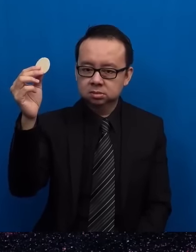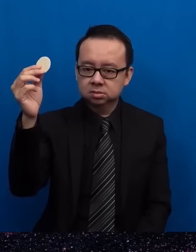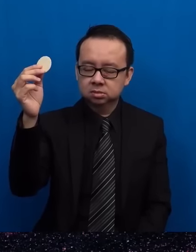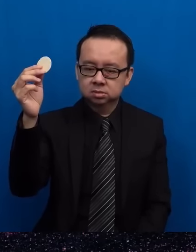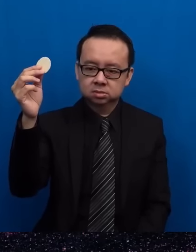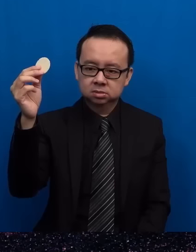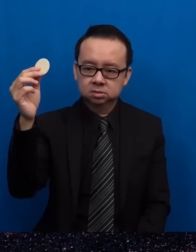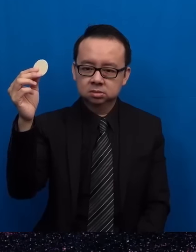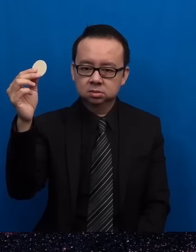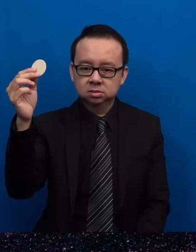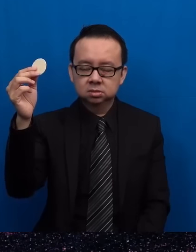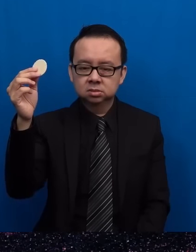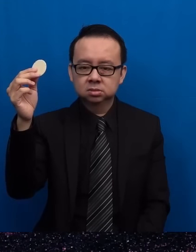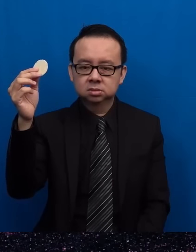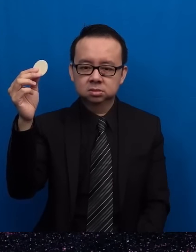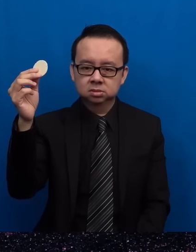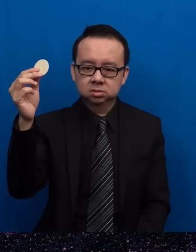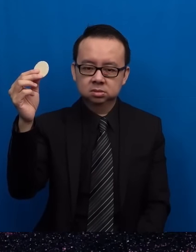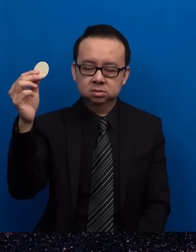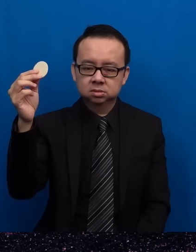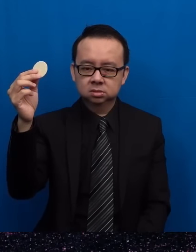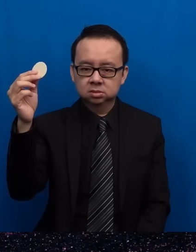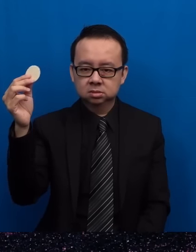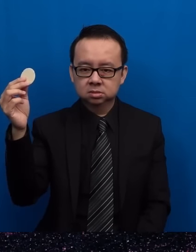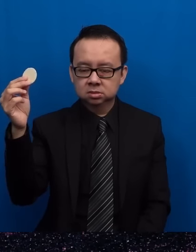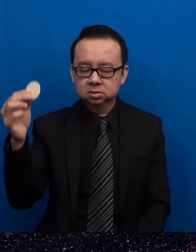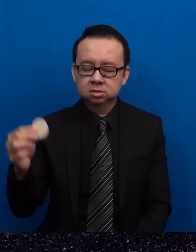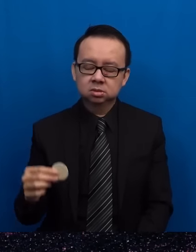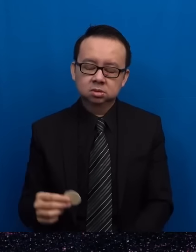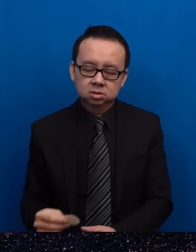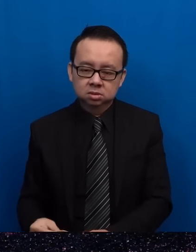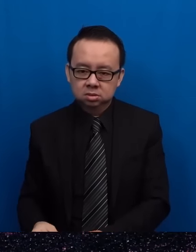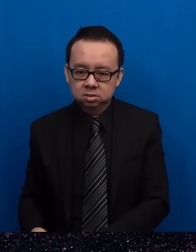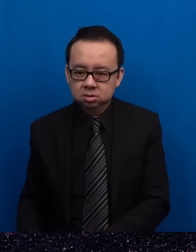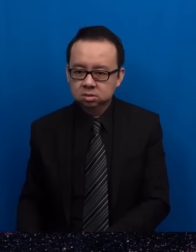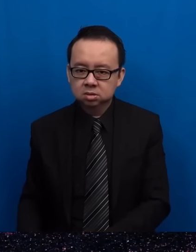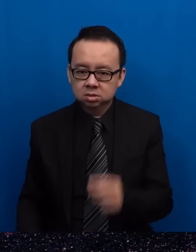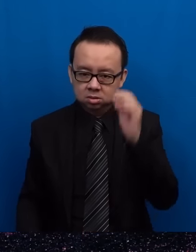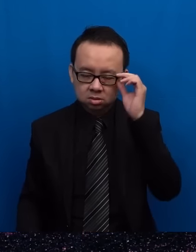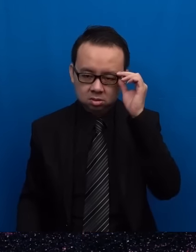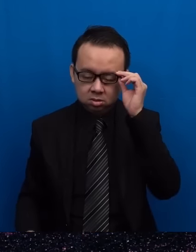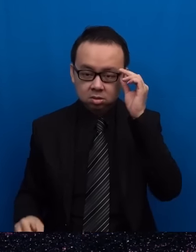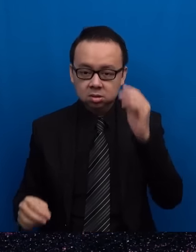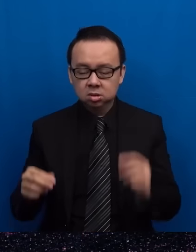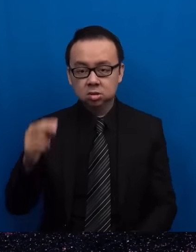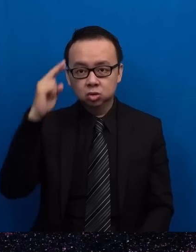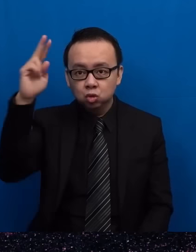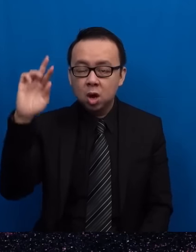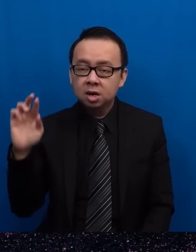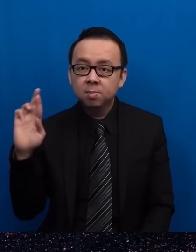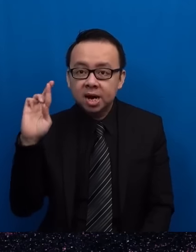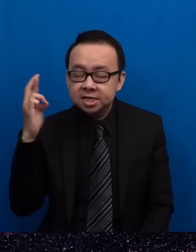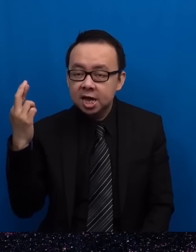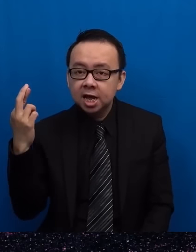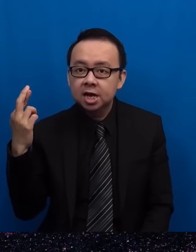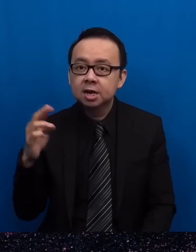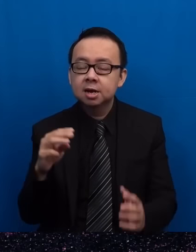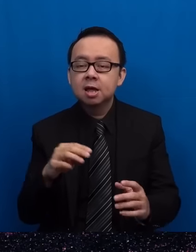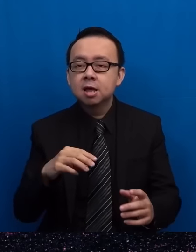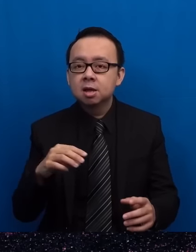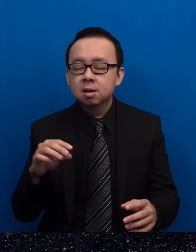kita, Dia pasang badan. Dia tidak akan tinggalkan kita. Dia rancangkan, merajut perkara-perkara